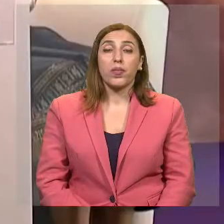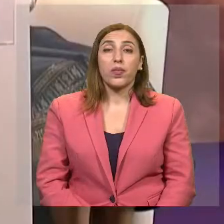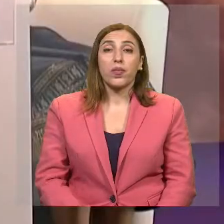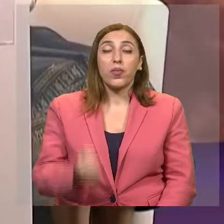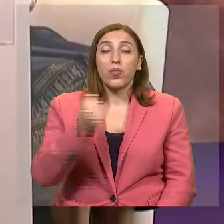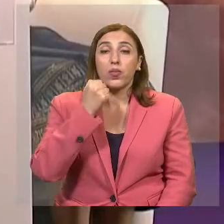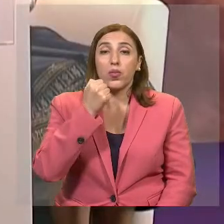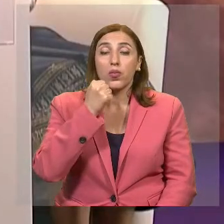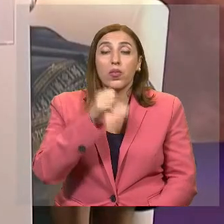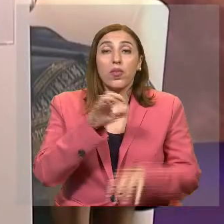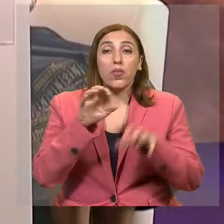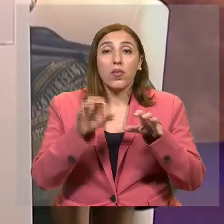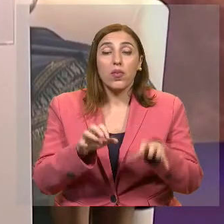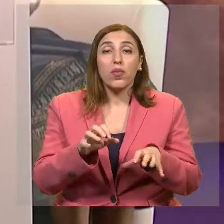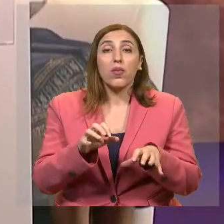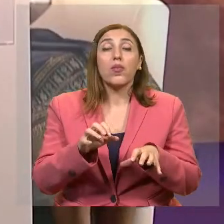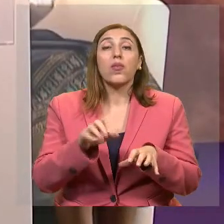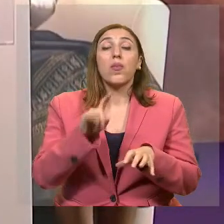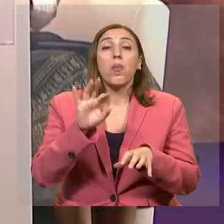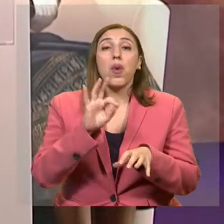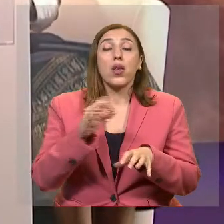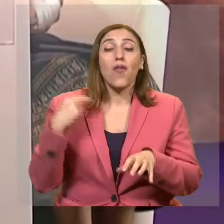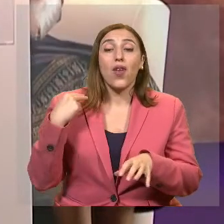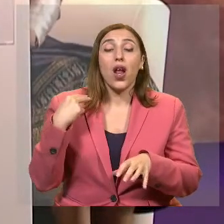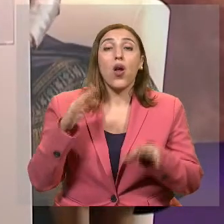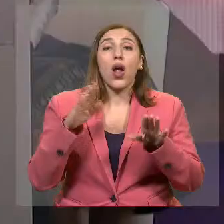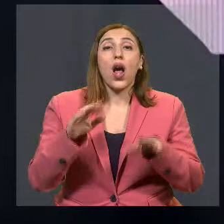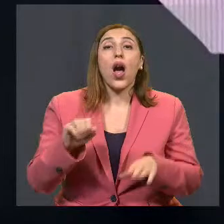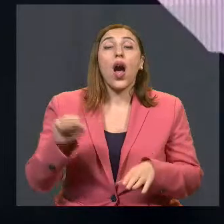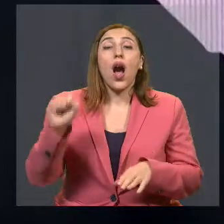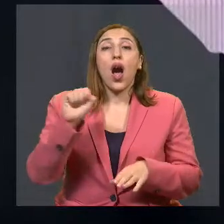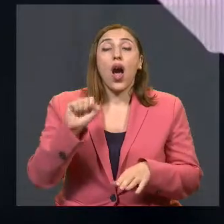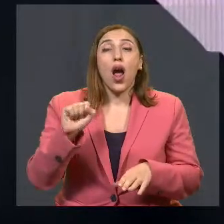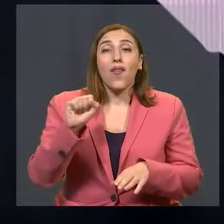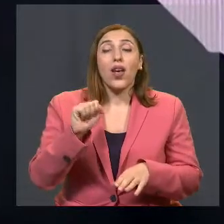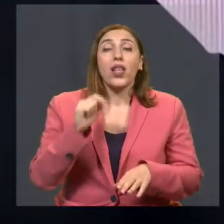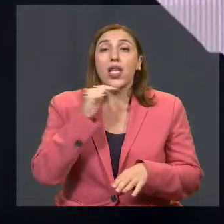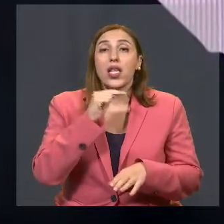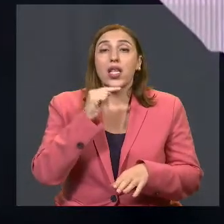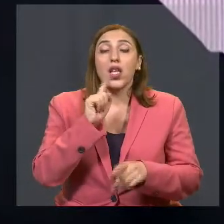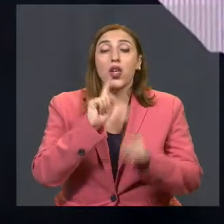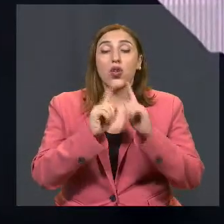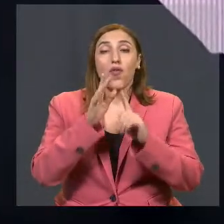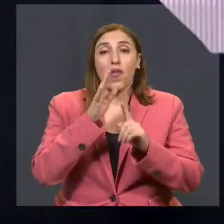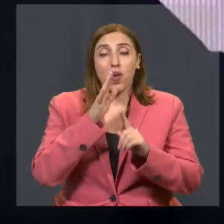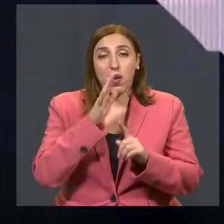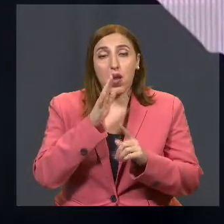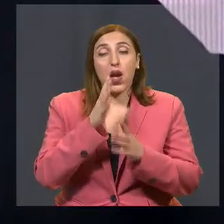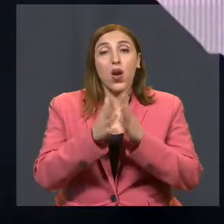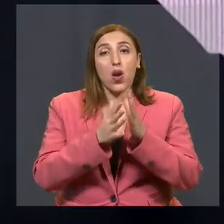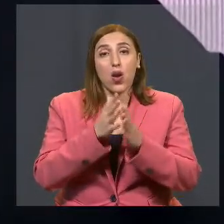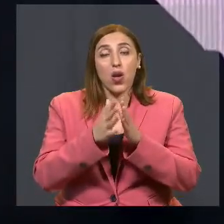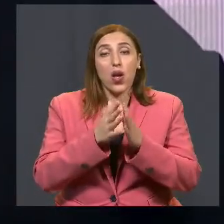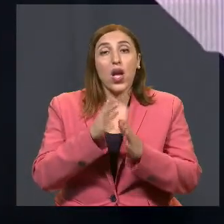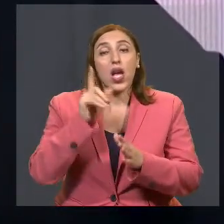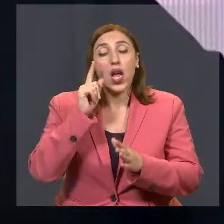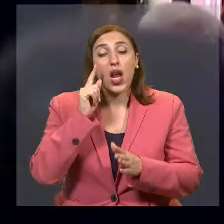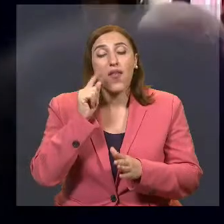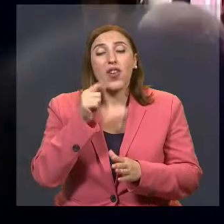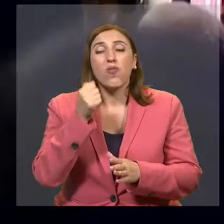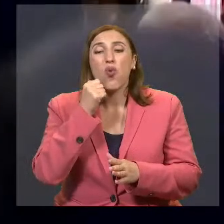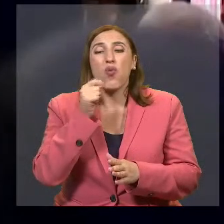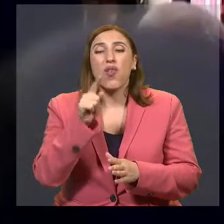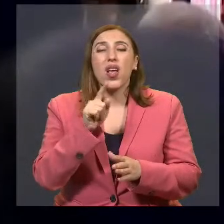Կրեմլի ղեկավարն այս մասին խոսեց Վլադիվաստոկում Արևելյան տնտեսական ֆորումի շրջանակում, արձագանքելով Երևանից Մոսկվայի